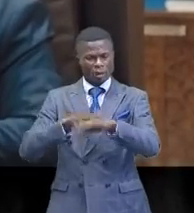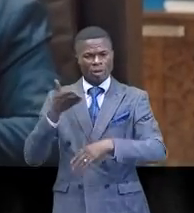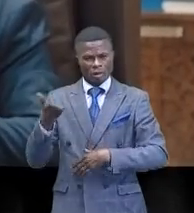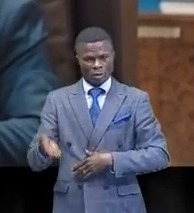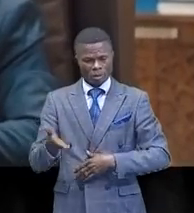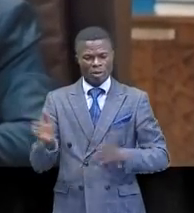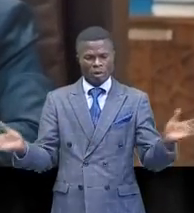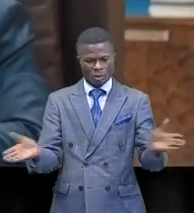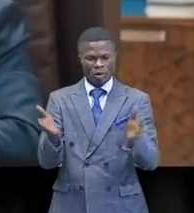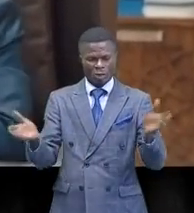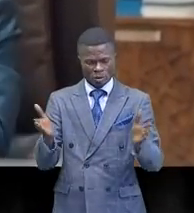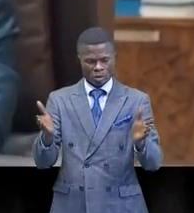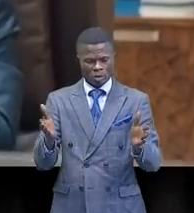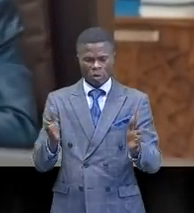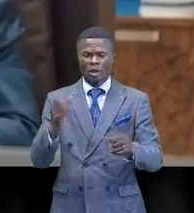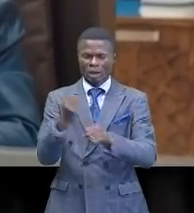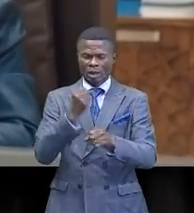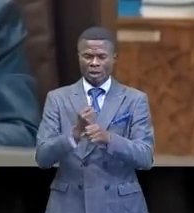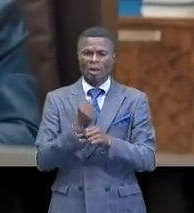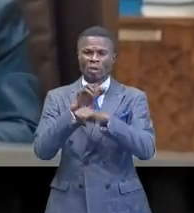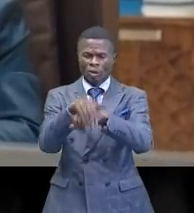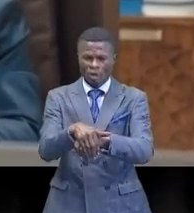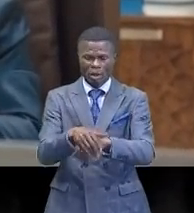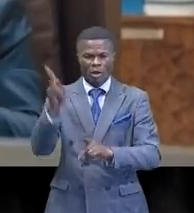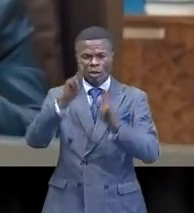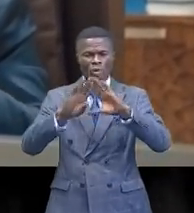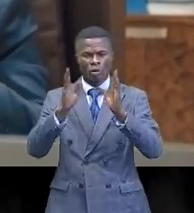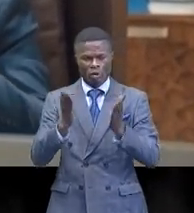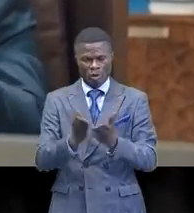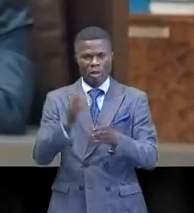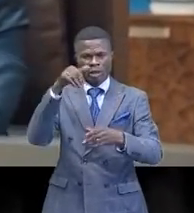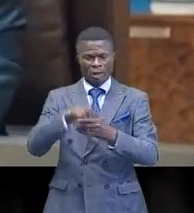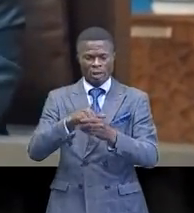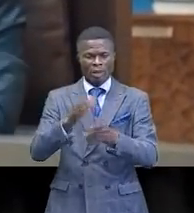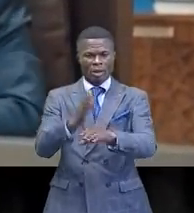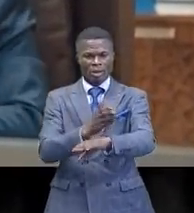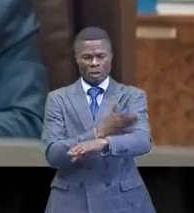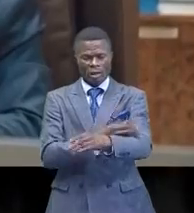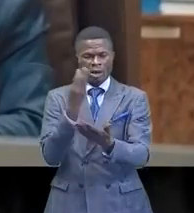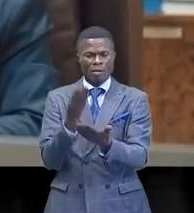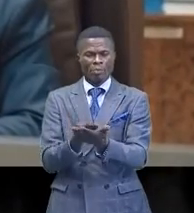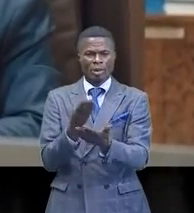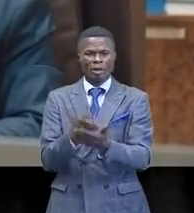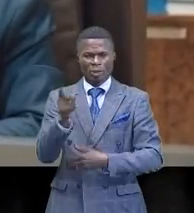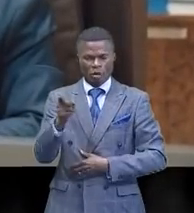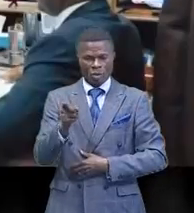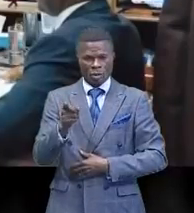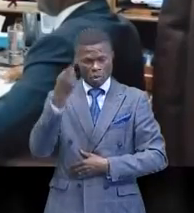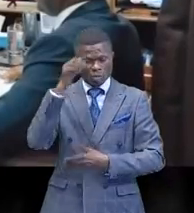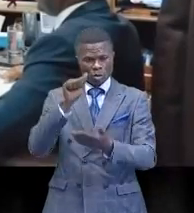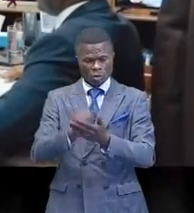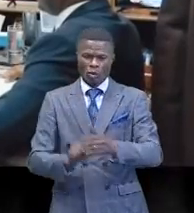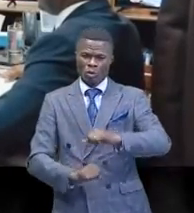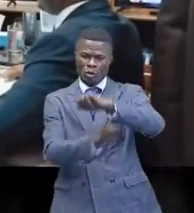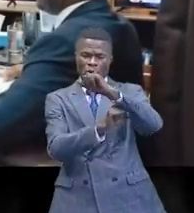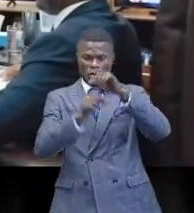à renforcer l'appréciation de la participation citoyenne tout au long du processus budgétaire. De cette façon, a soutenu